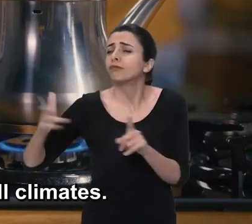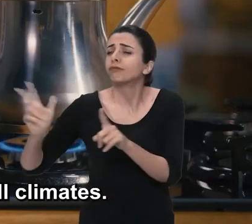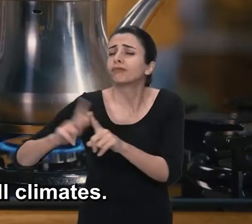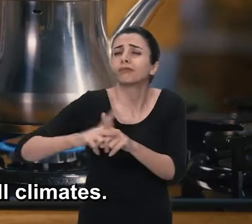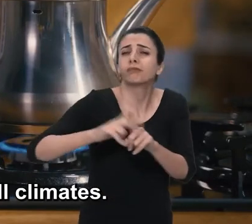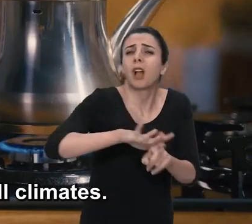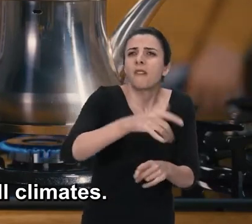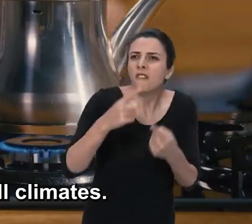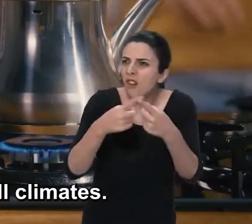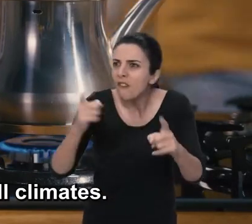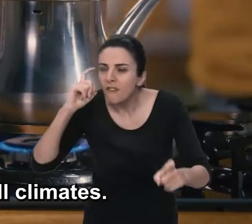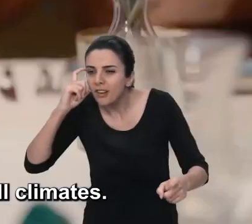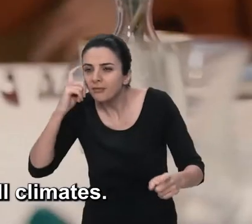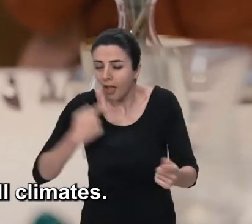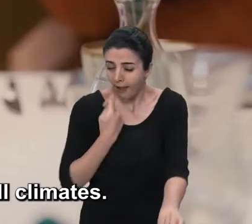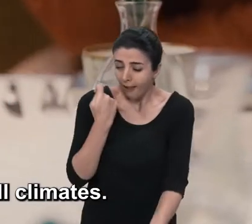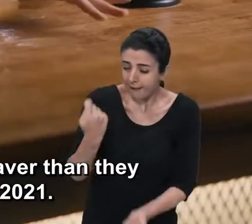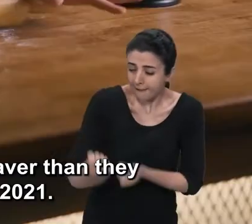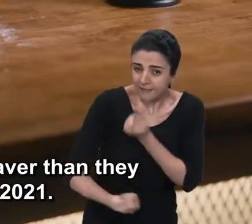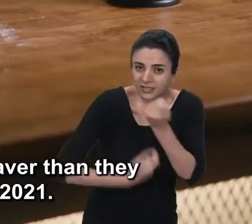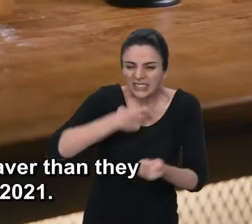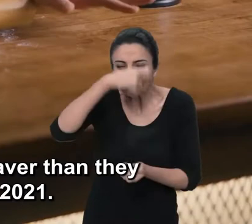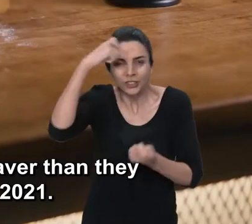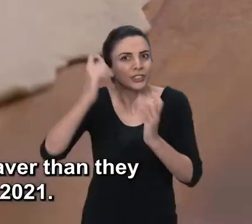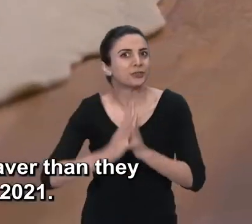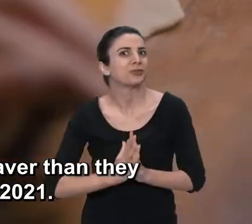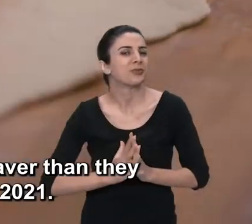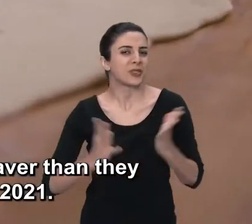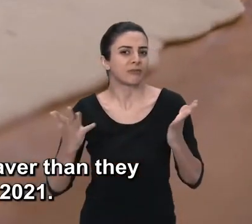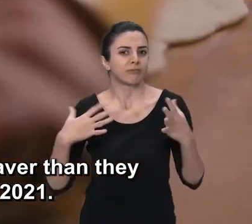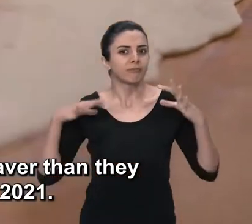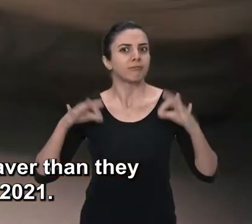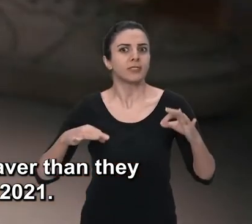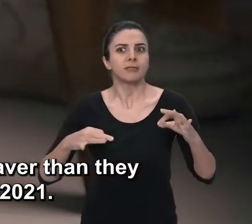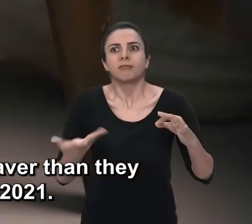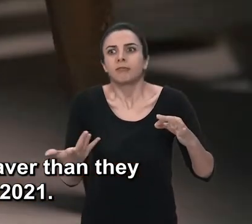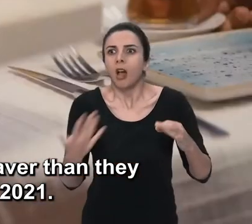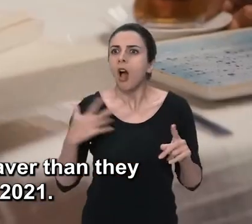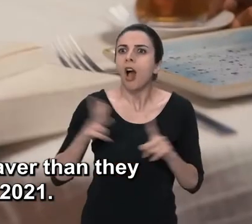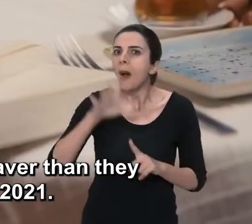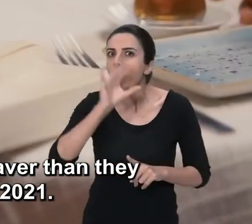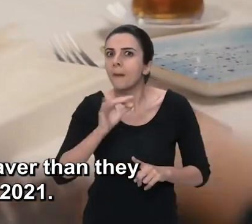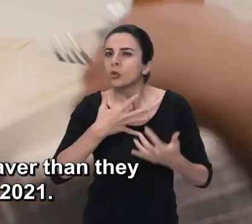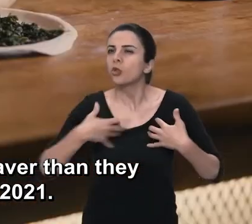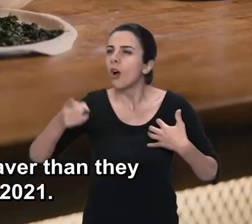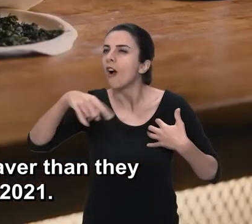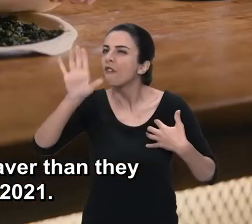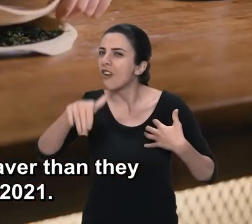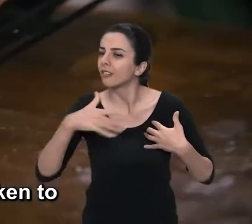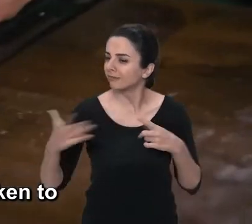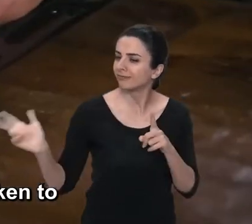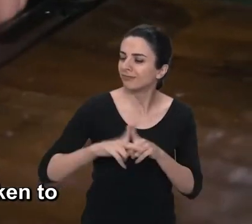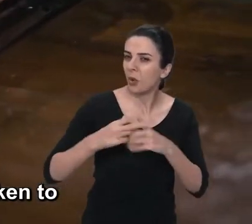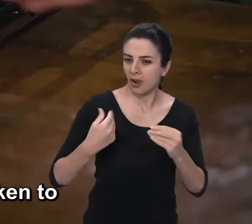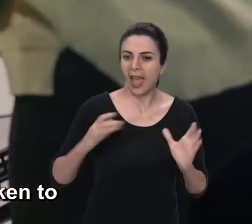iklimlerinde incelikle örülen zahmetler. Bu yıl bize harekete geçmek için eskisinden daha cesur hissedenler de katıldı.